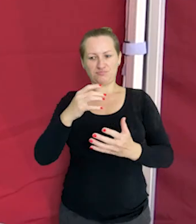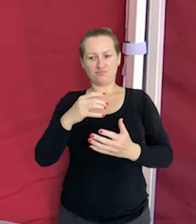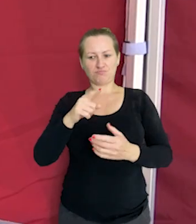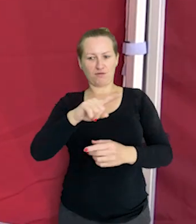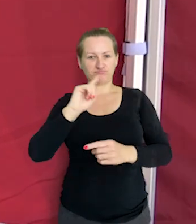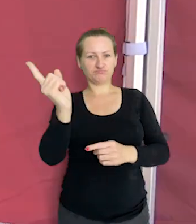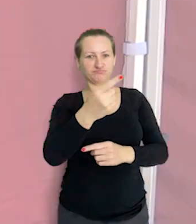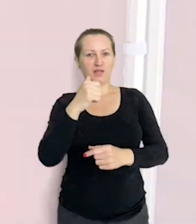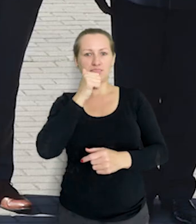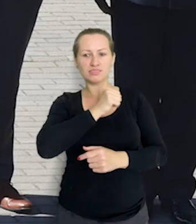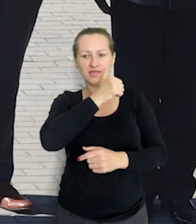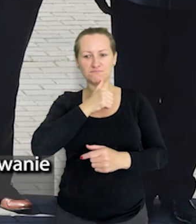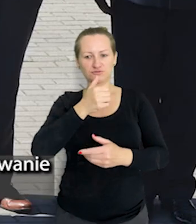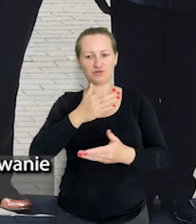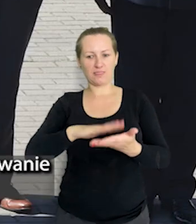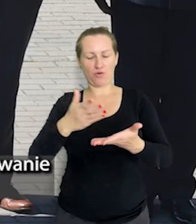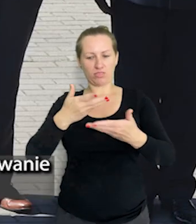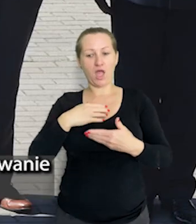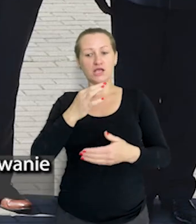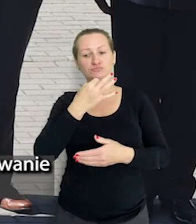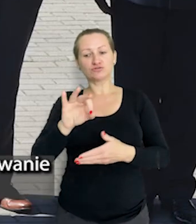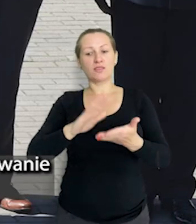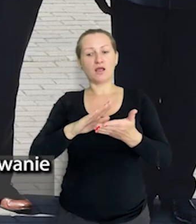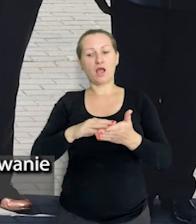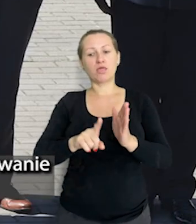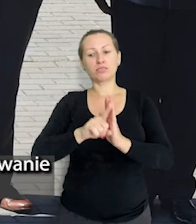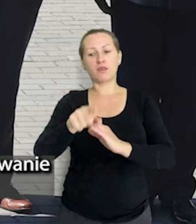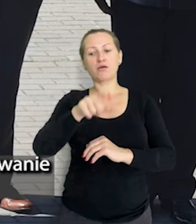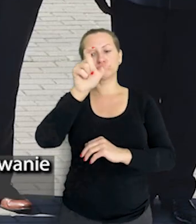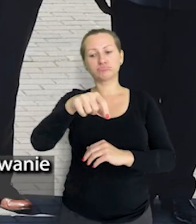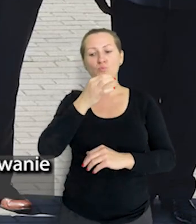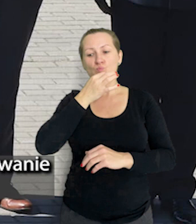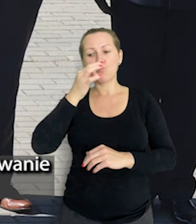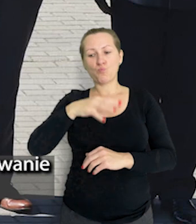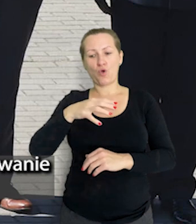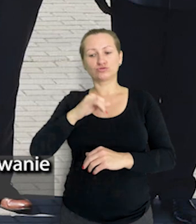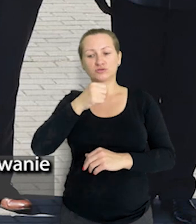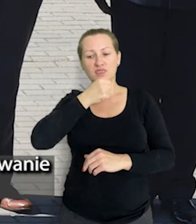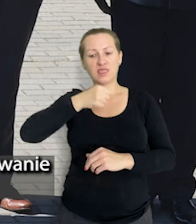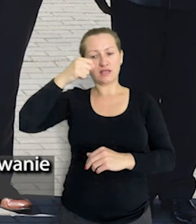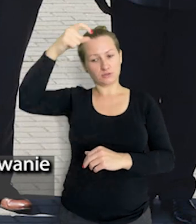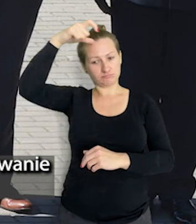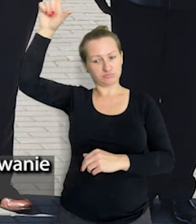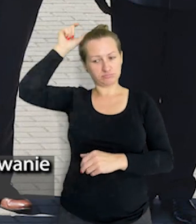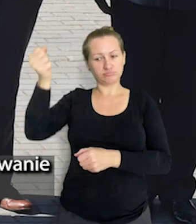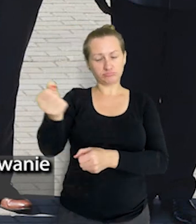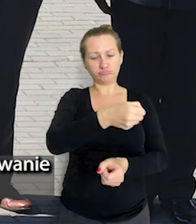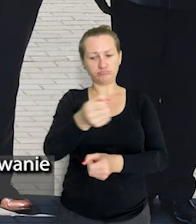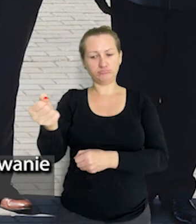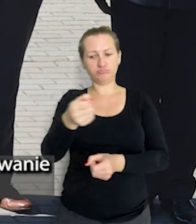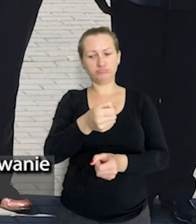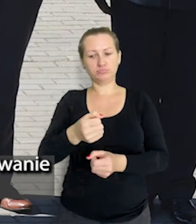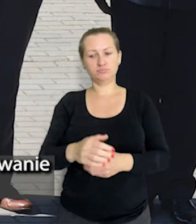trzymane mocno w tajemnicy. Specjalną nagrodę za ponadprzeciętne zaangażowanie, profesjonalizm i opanowanie otrzymali